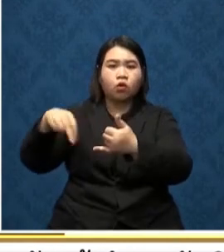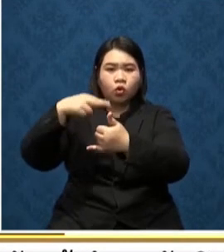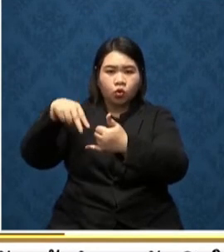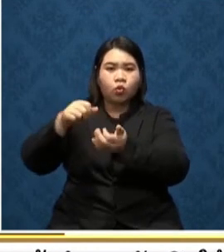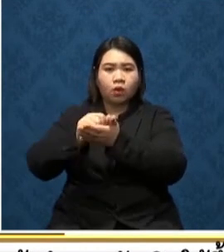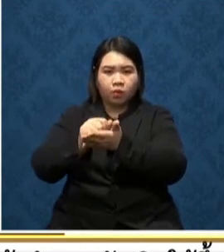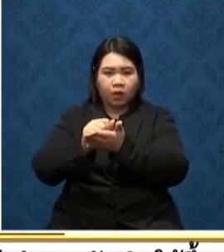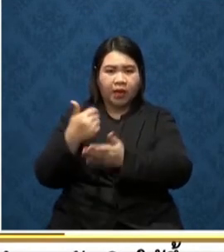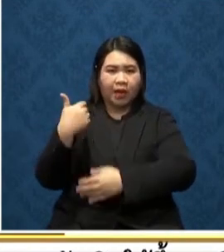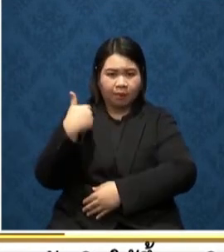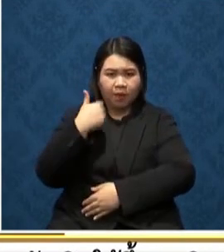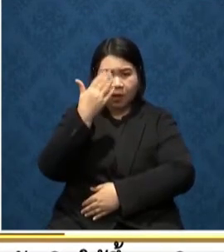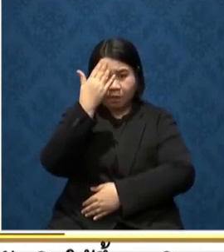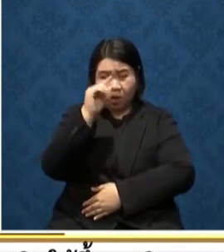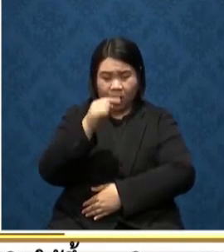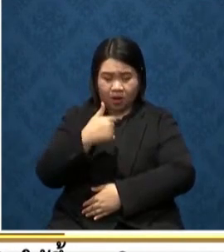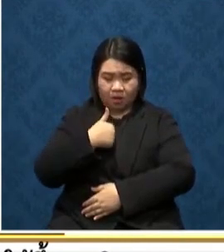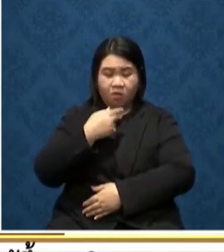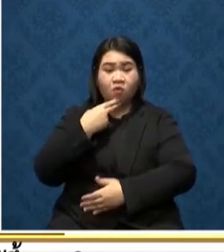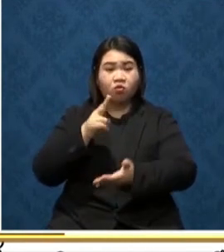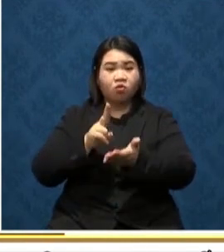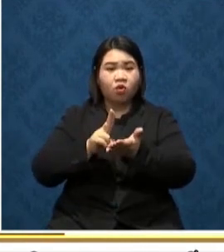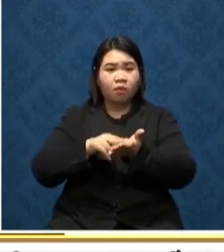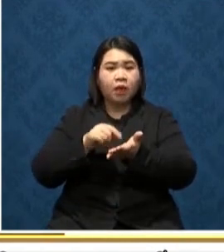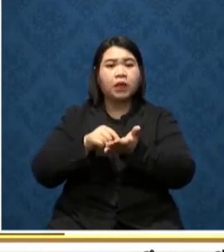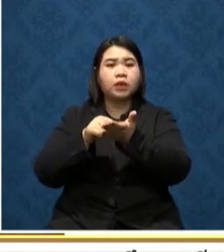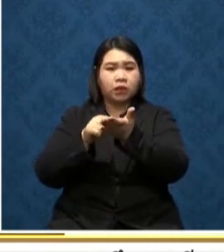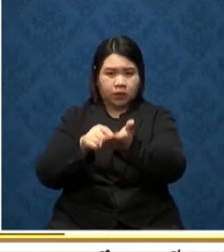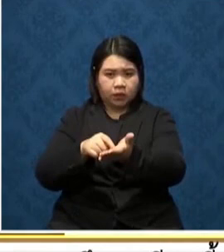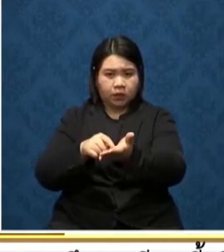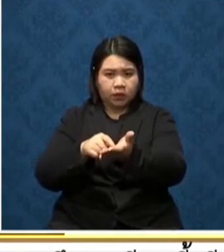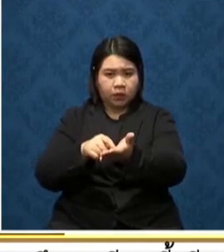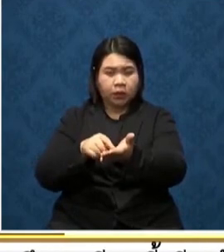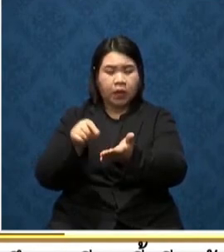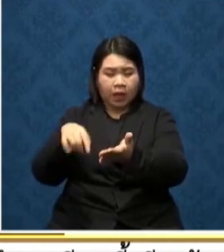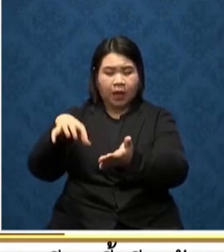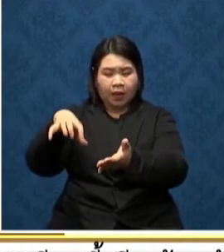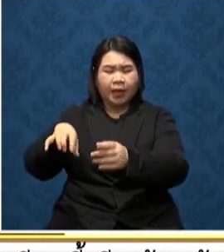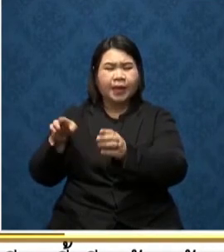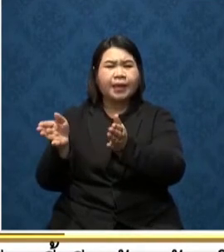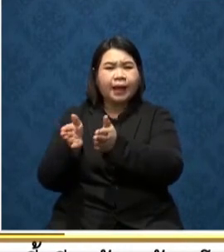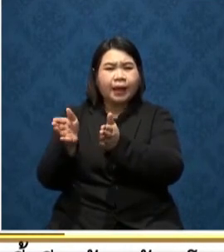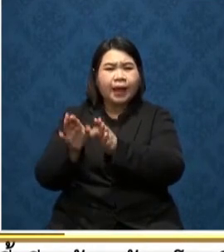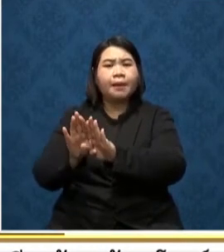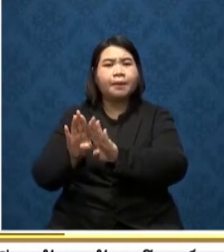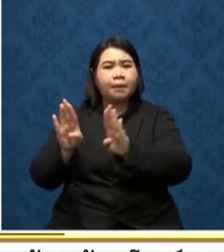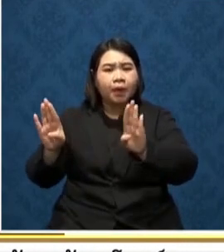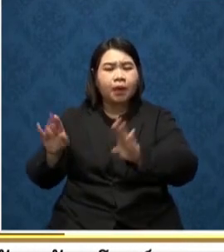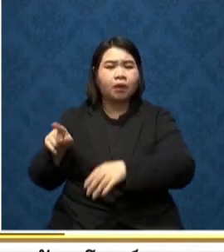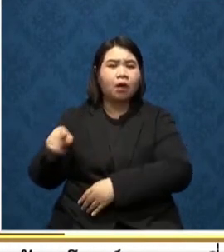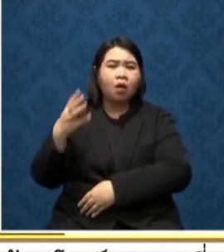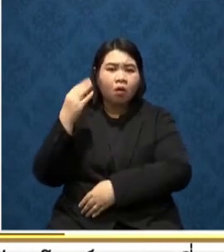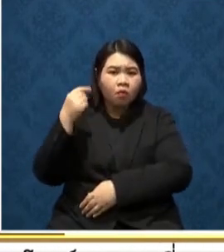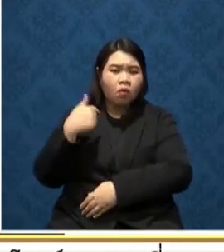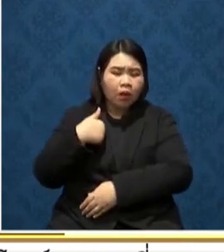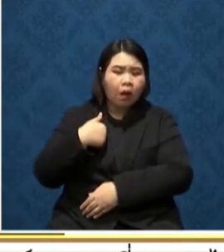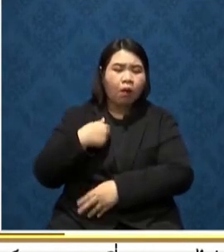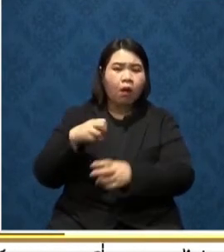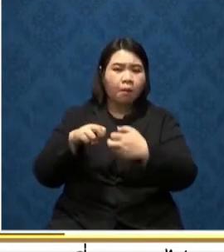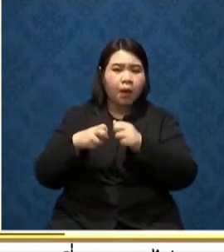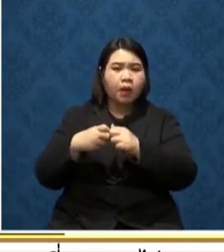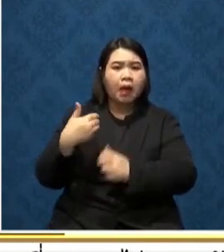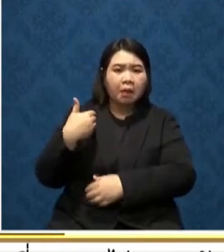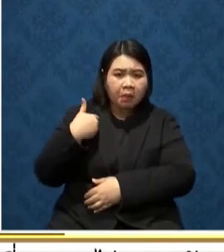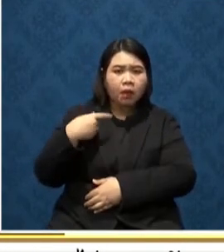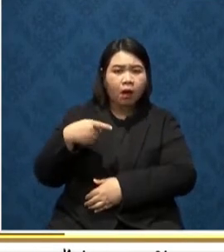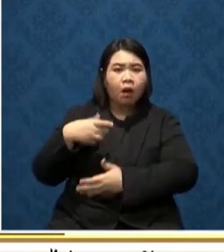ด้ที่ผมได้ทำนึสอรศ่านวันที่ท่านมาเปิดผมกไปรวมท่านก็ยงพูดถึงผมว่าได้นำปัญหานี้เหล